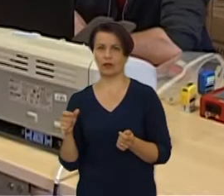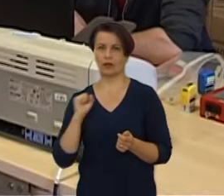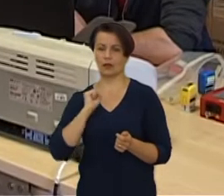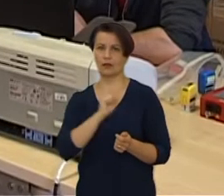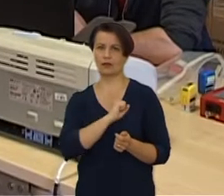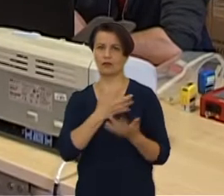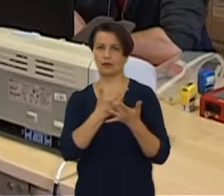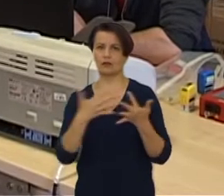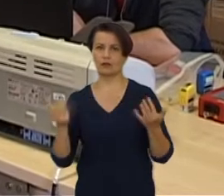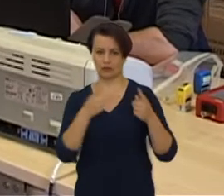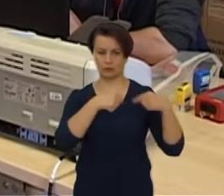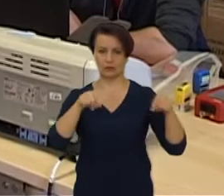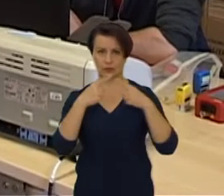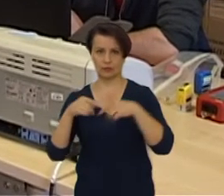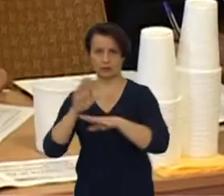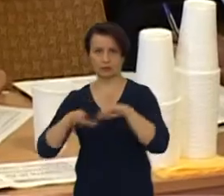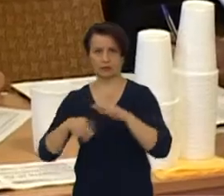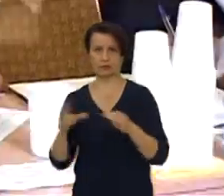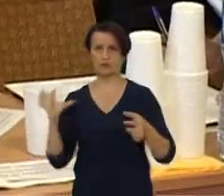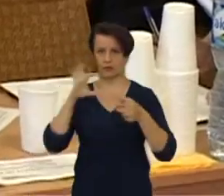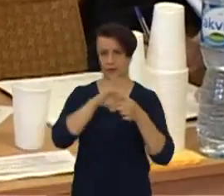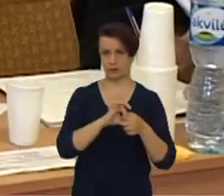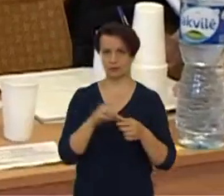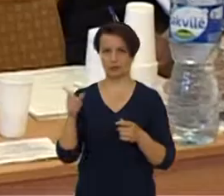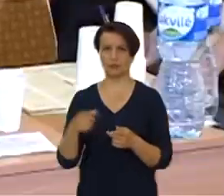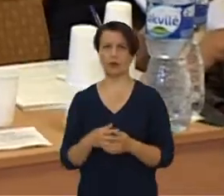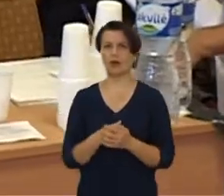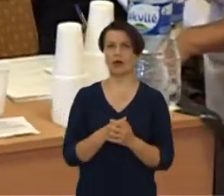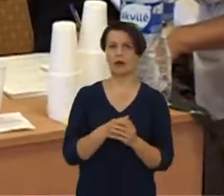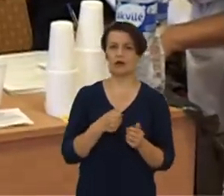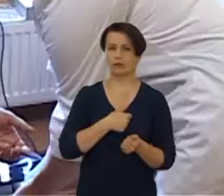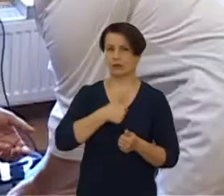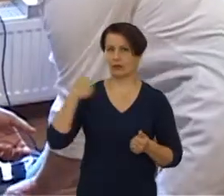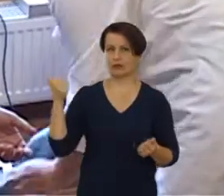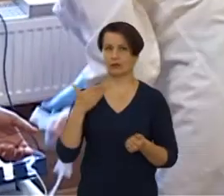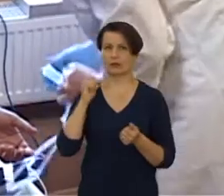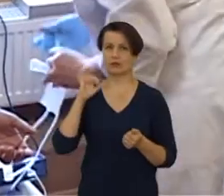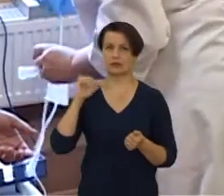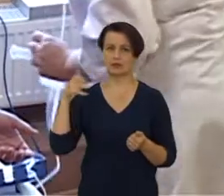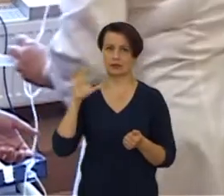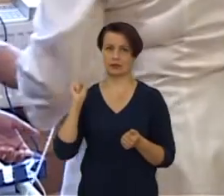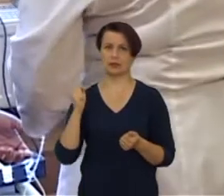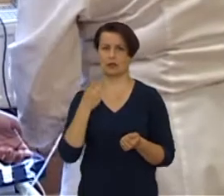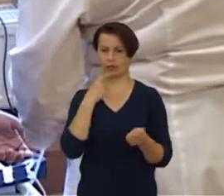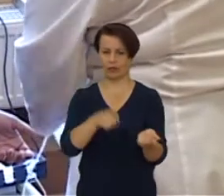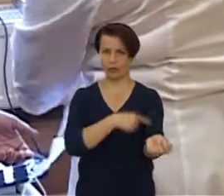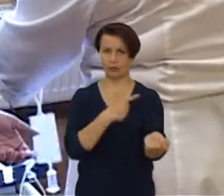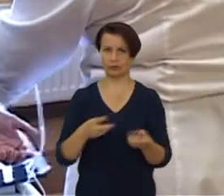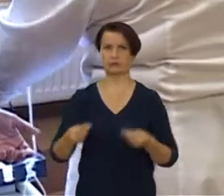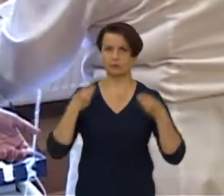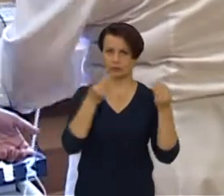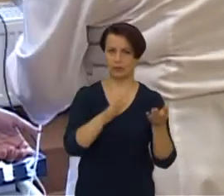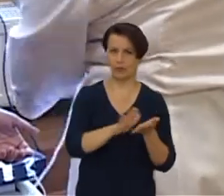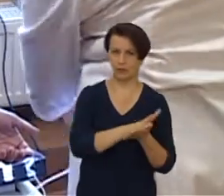žodžiu, įvairių sričių specialistai prisijungs prie kilnios misijos neatlygintinos kraujo donorystės. Labai